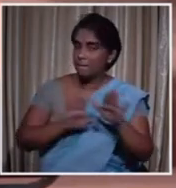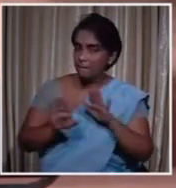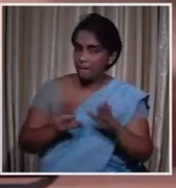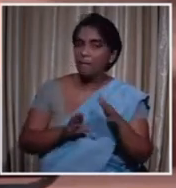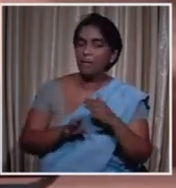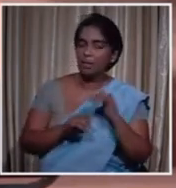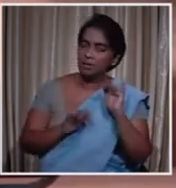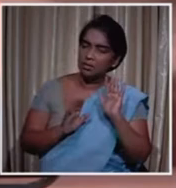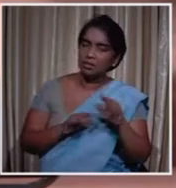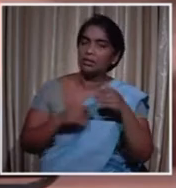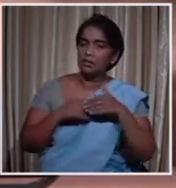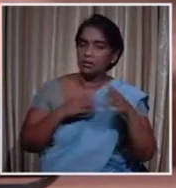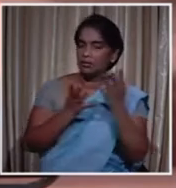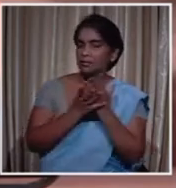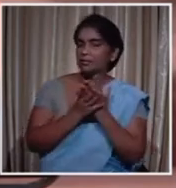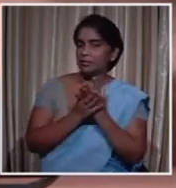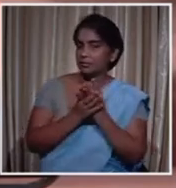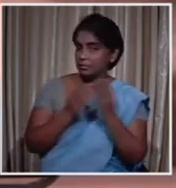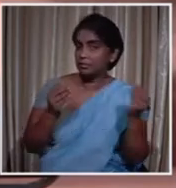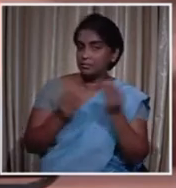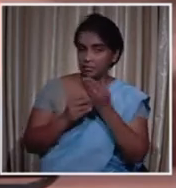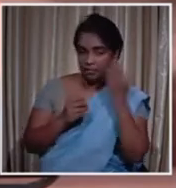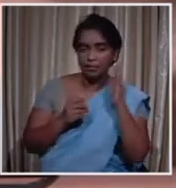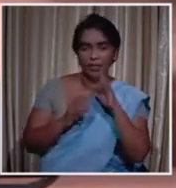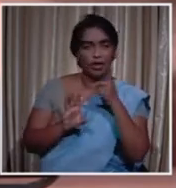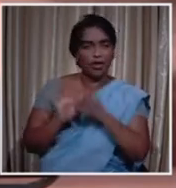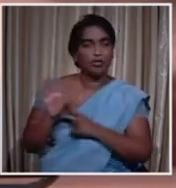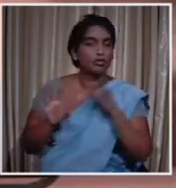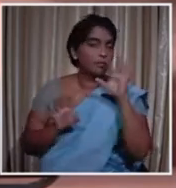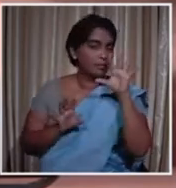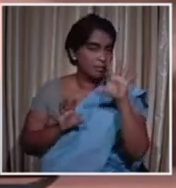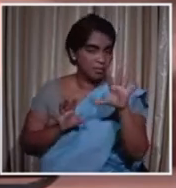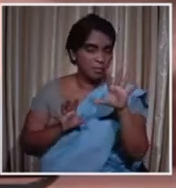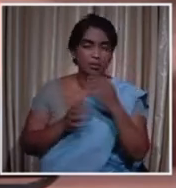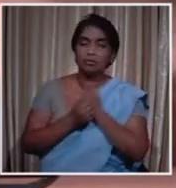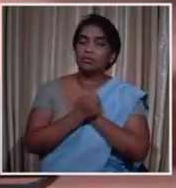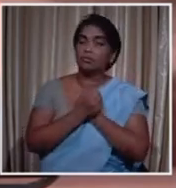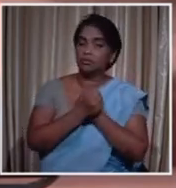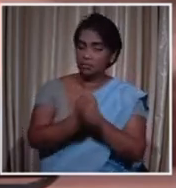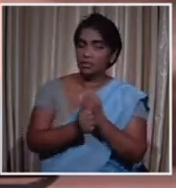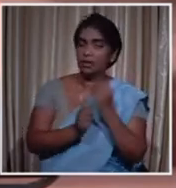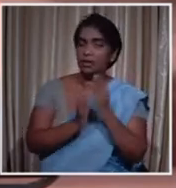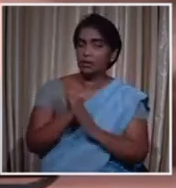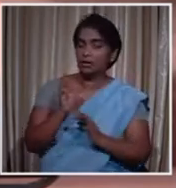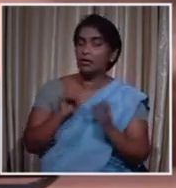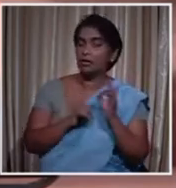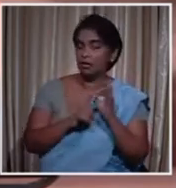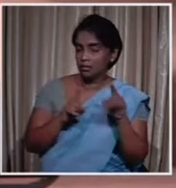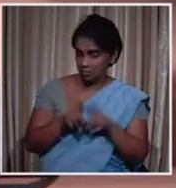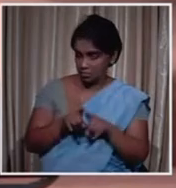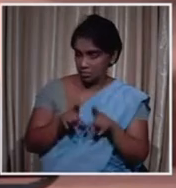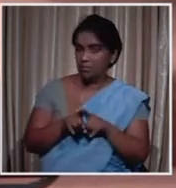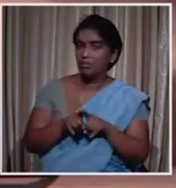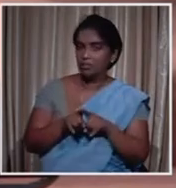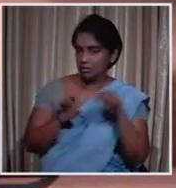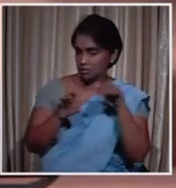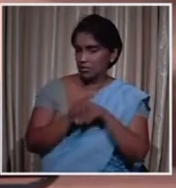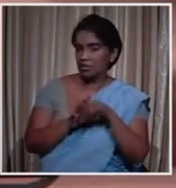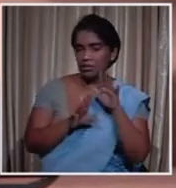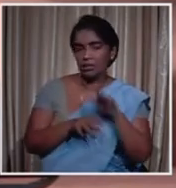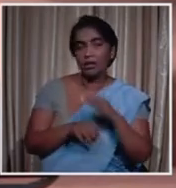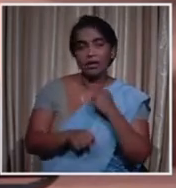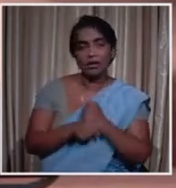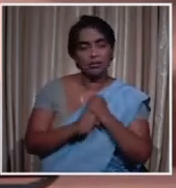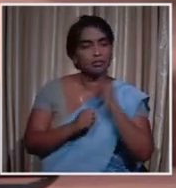இருக்கலாம். ஏனென்றால் 5 ஆண்டுகள் சிறை விதிக்கப்பட்ட ஒருவர் அமைச்சராக இருக்கிறார், ஒரு அரசாங்கத்தை விமர்சித்தவர்